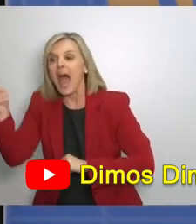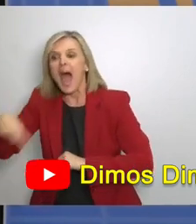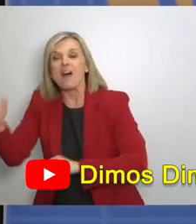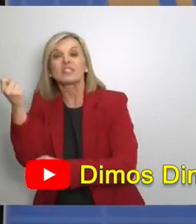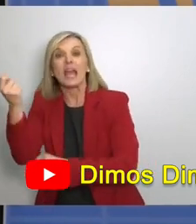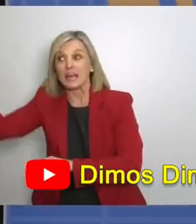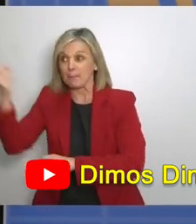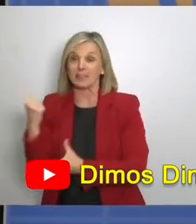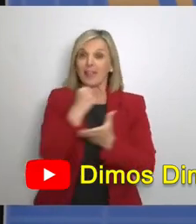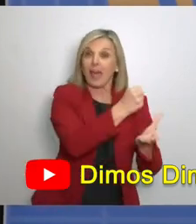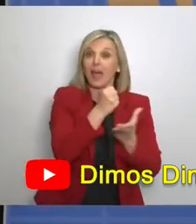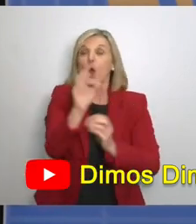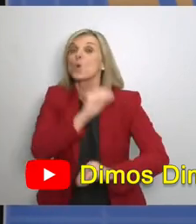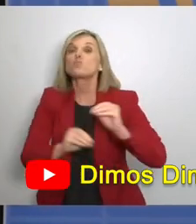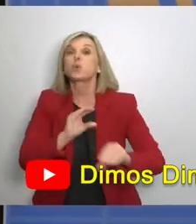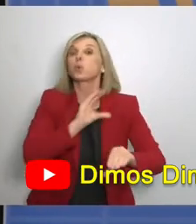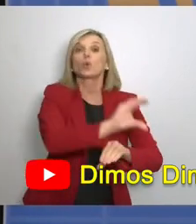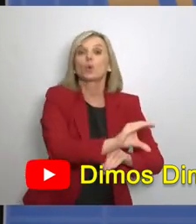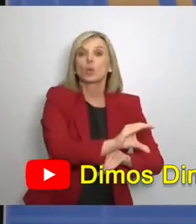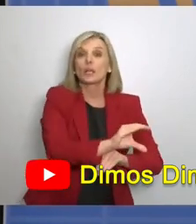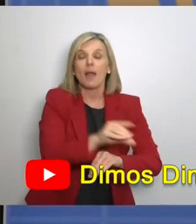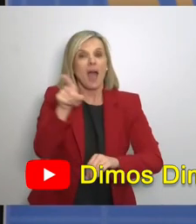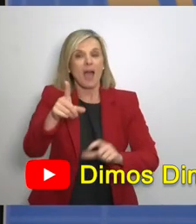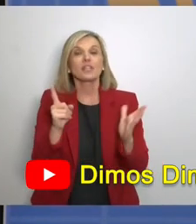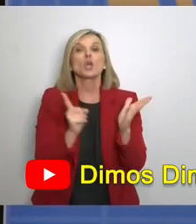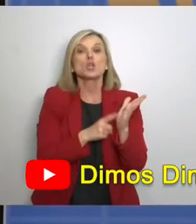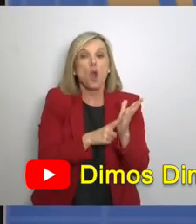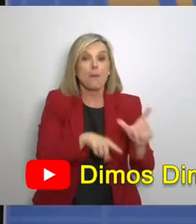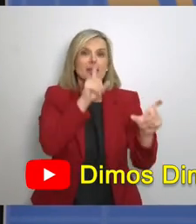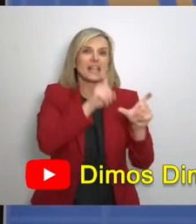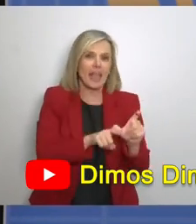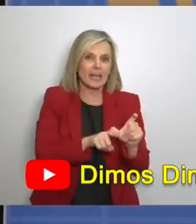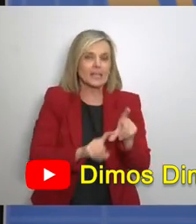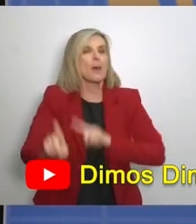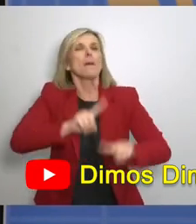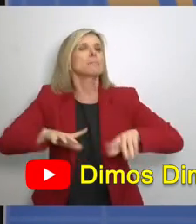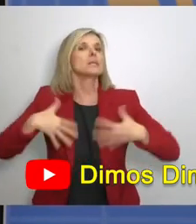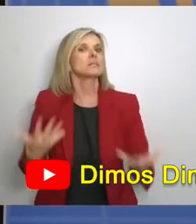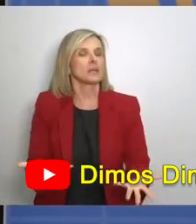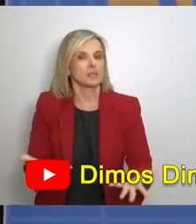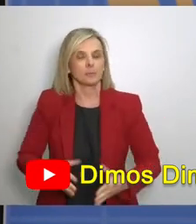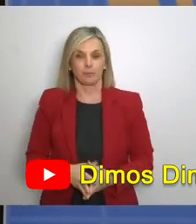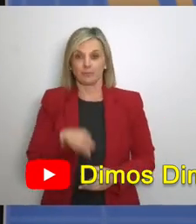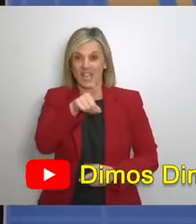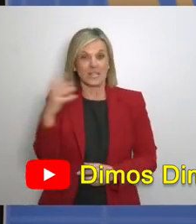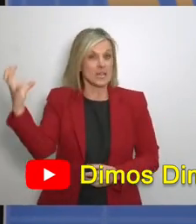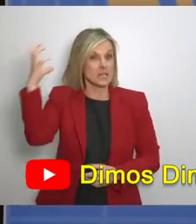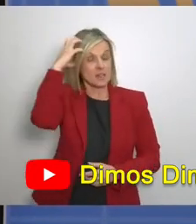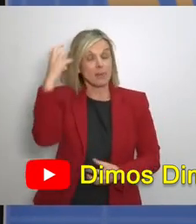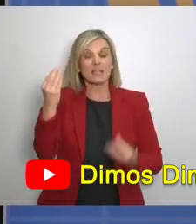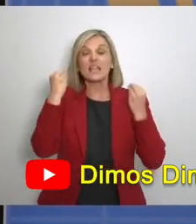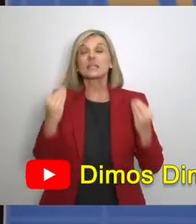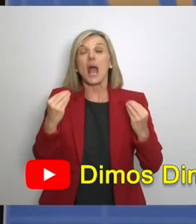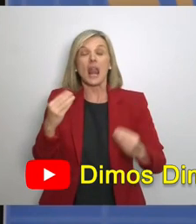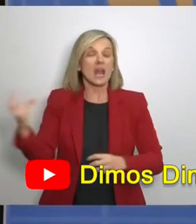πόσο νόμιμες είναι αυτές οι εταιρείες που λέγονται funds και αν πρέπει να υφίστανται να θυμάται να θυμούνται όλοι οι έλληνες πολίτες να βάλουνε πολύ